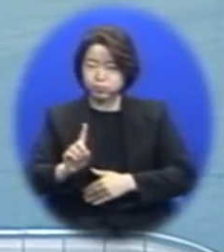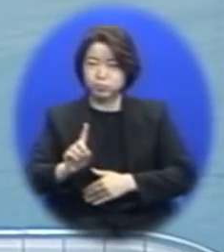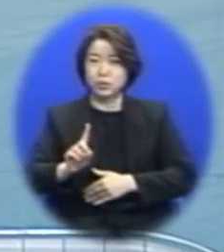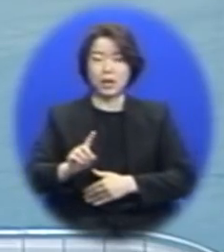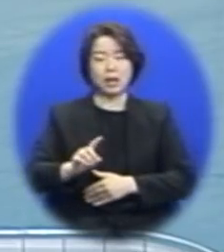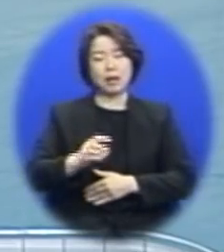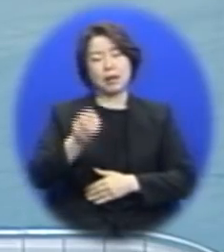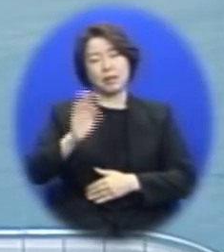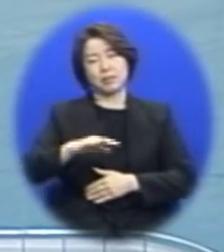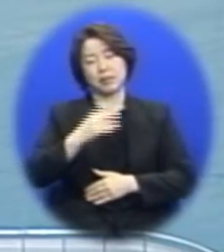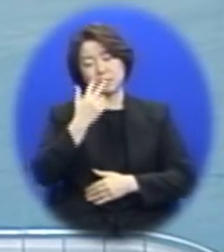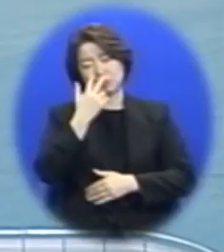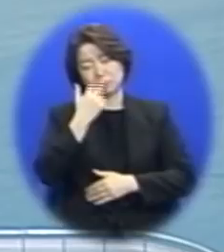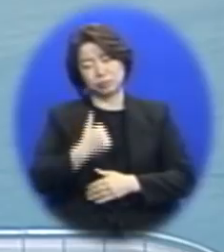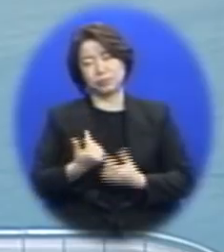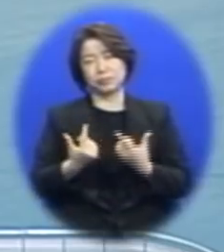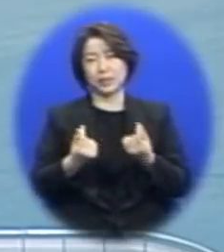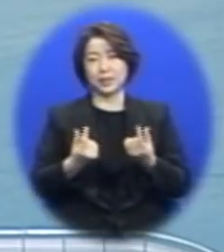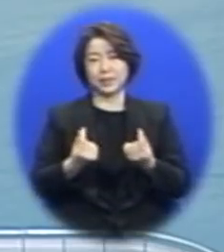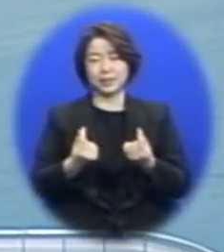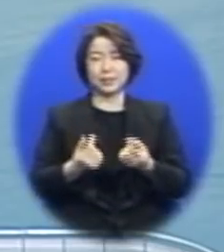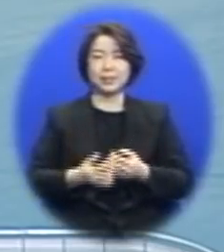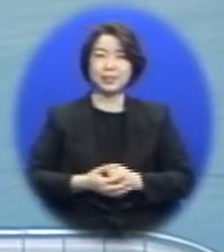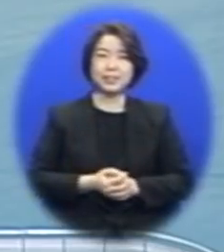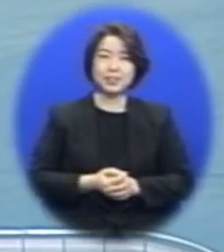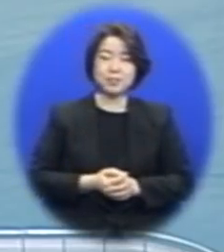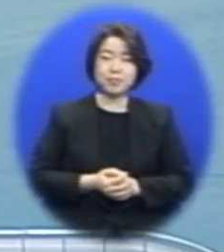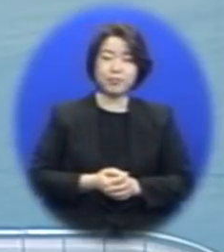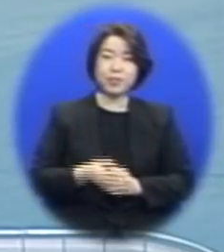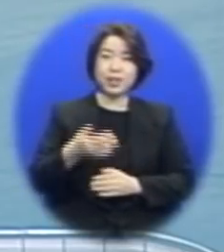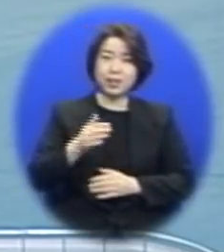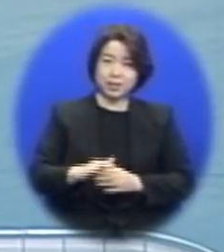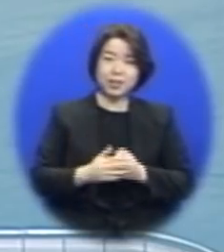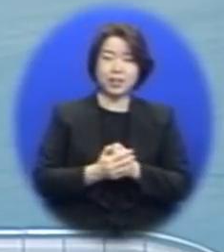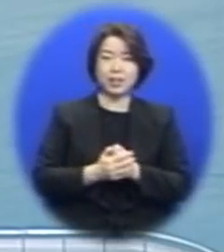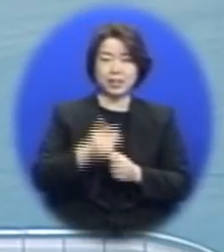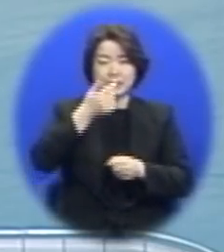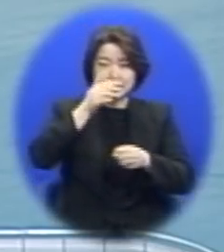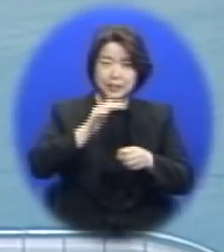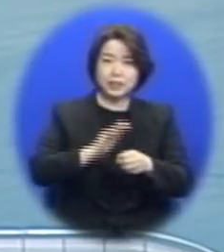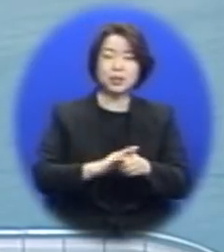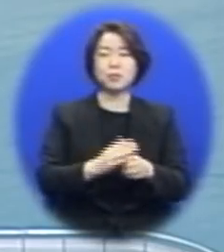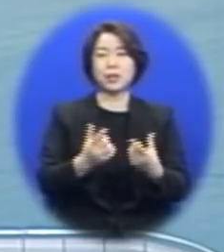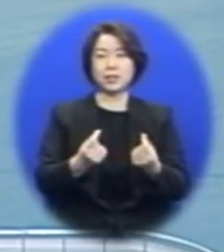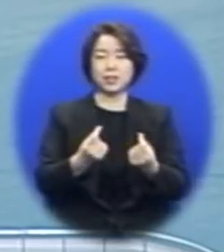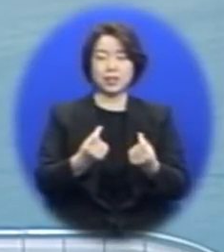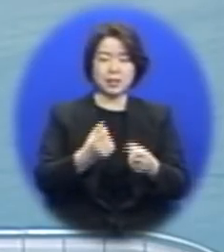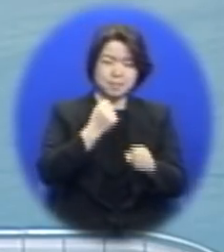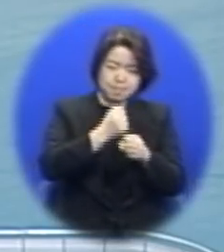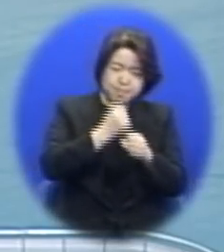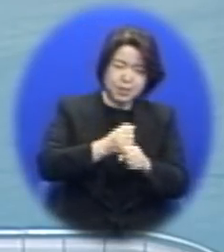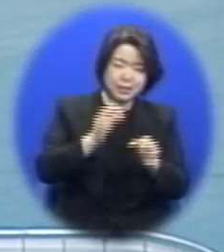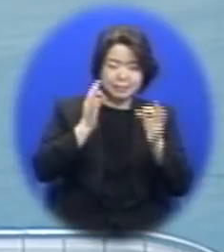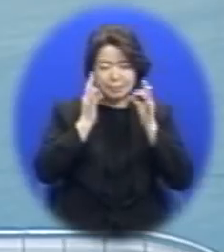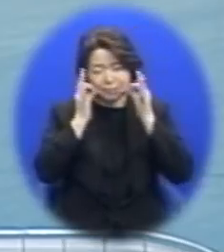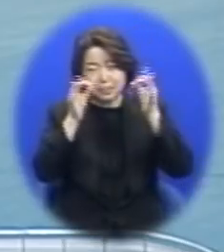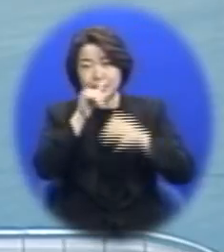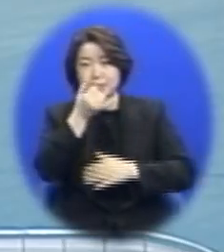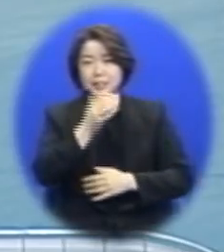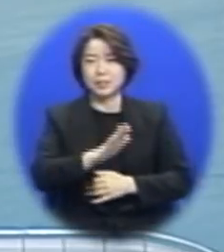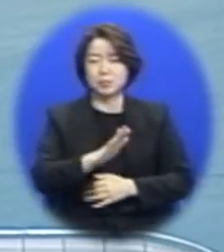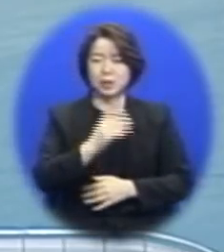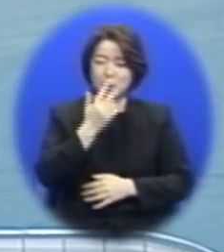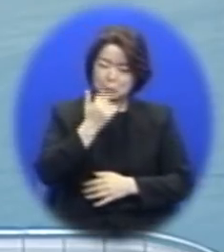너무 유치하더라. 네. 하여튼 기가 막히게 만들려고 애를 썼지만 너무